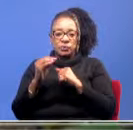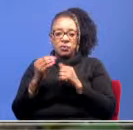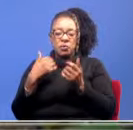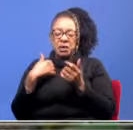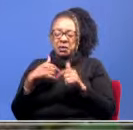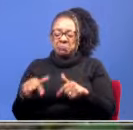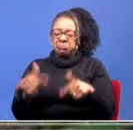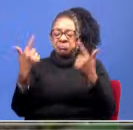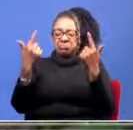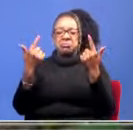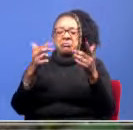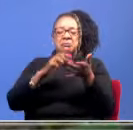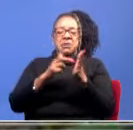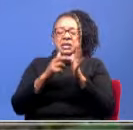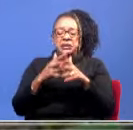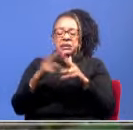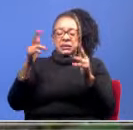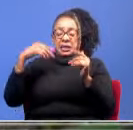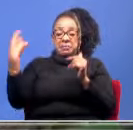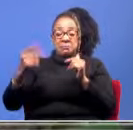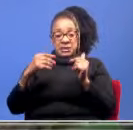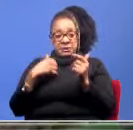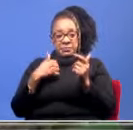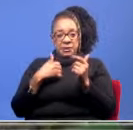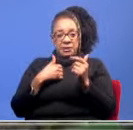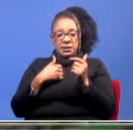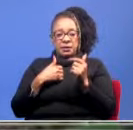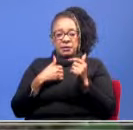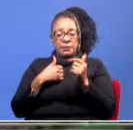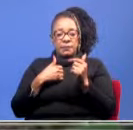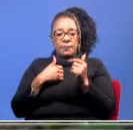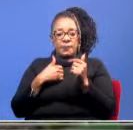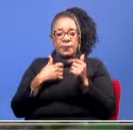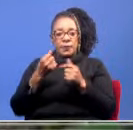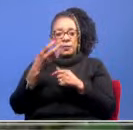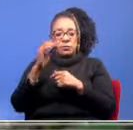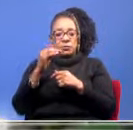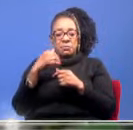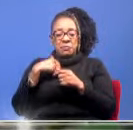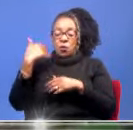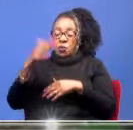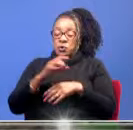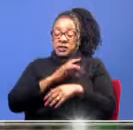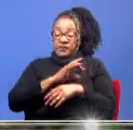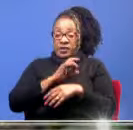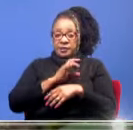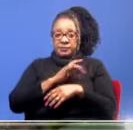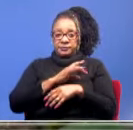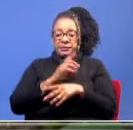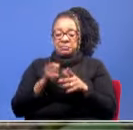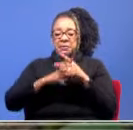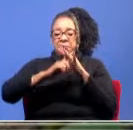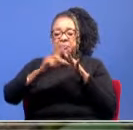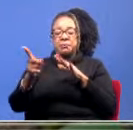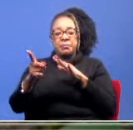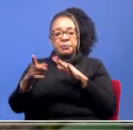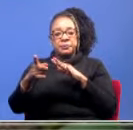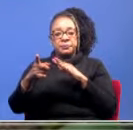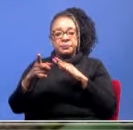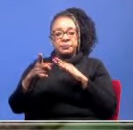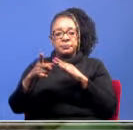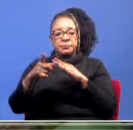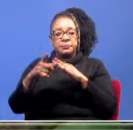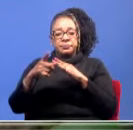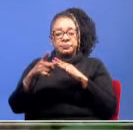akawa yanipiga. Kwa kuwa nipiga vile sami wa naogopa kupigwa. Nikatoroka, nikaenda zangu kwa